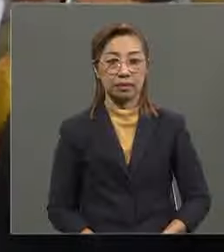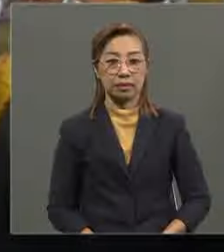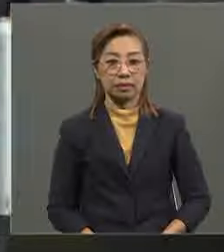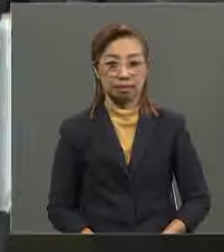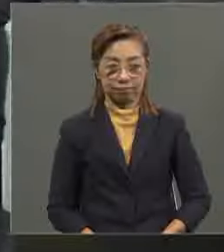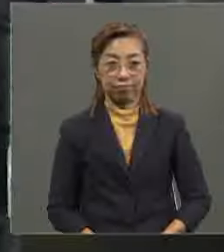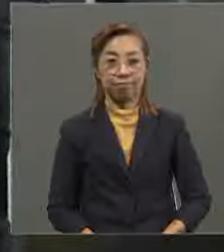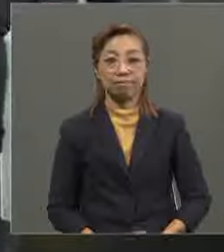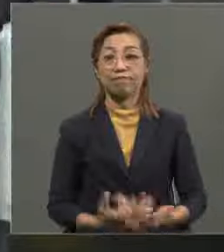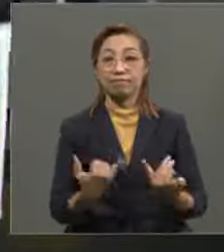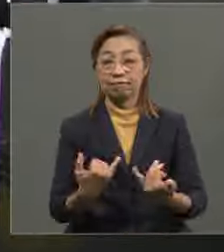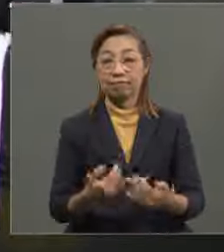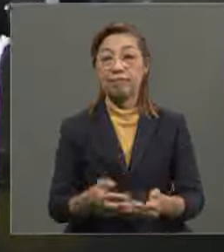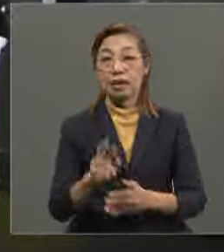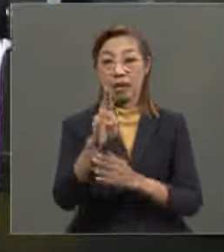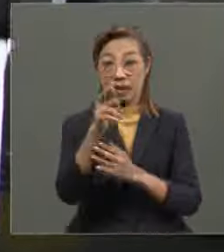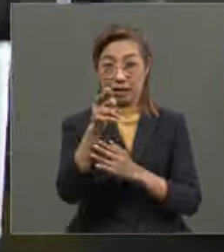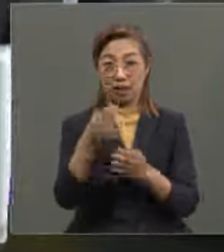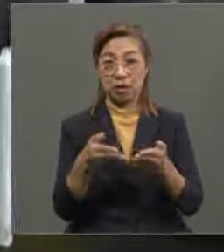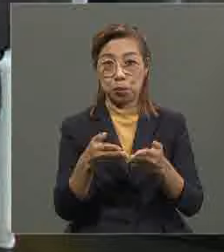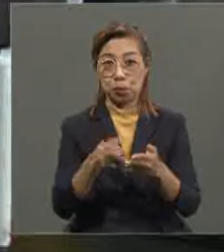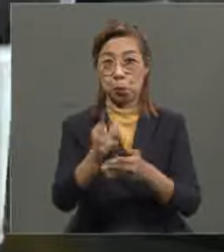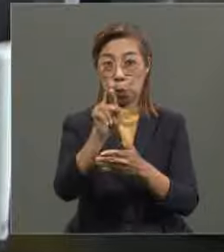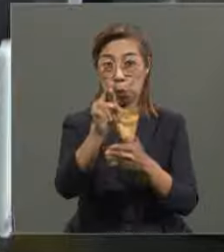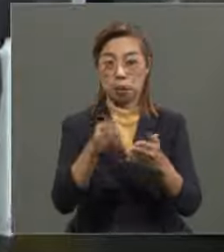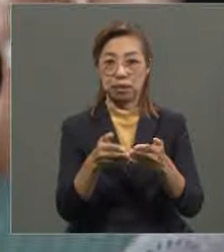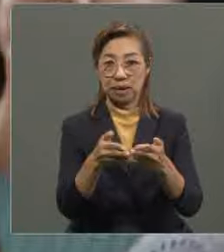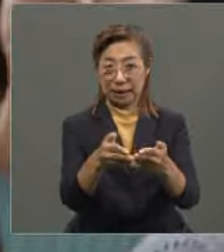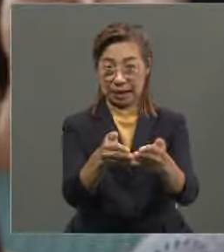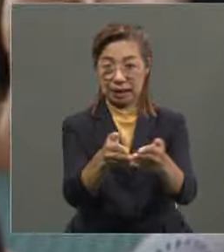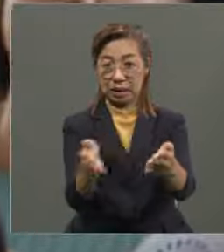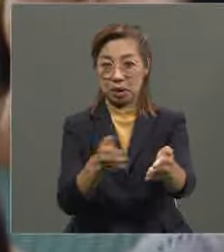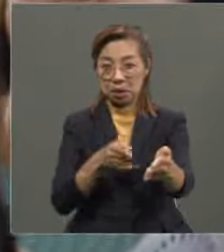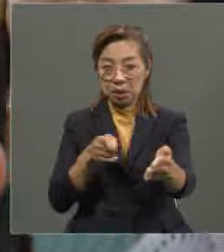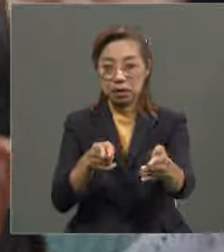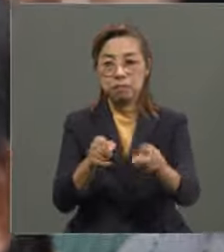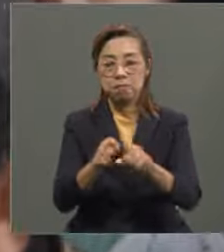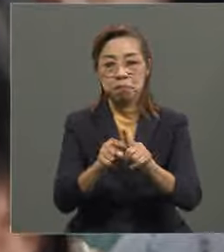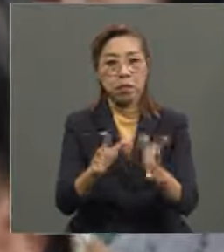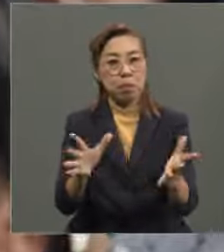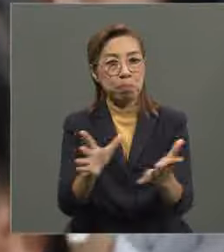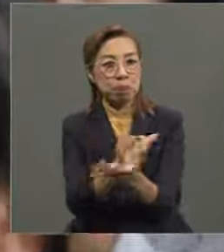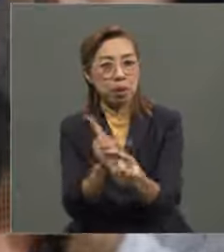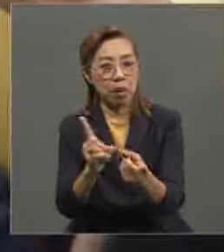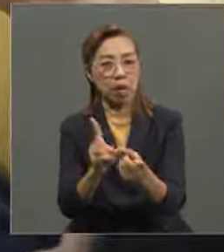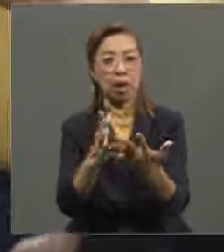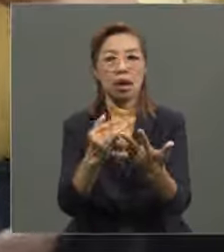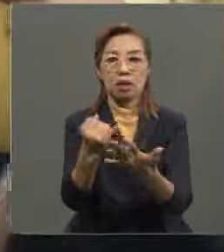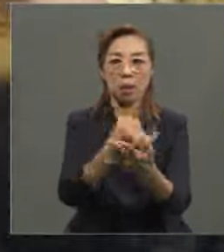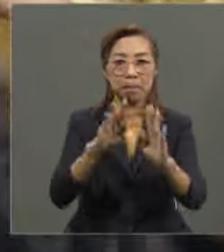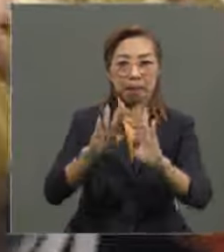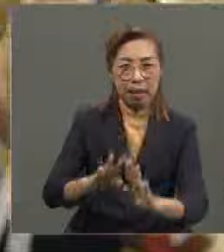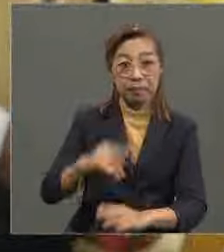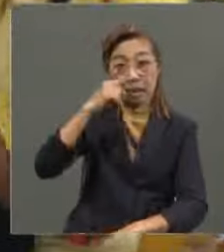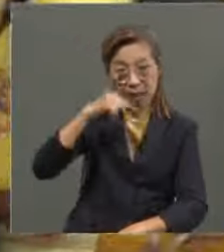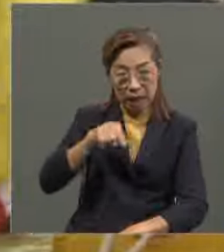การเสด็จพระราชดำเนินโดยขบวนพยุหยาตราทางชลมารคที่ประกอบด้วยศิลปะในท่วงท่าการพายเรืออย่างพร้อมเพรียงสง่